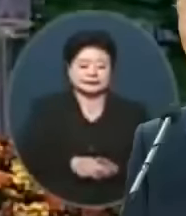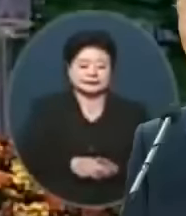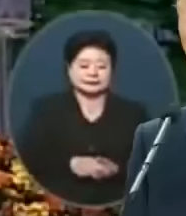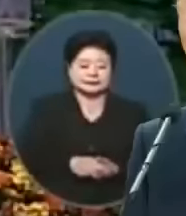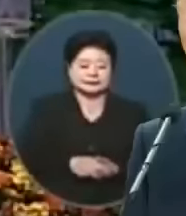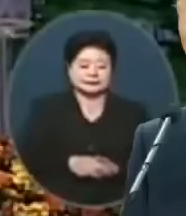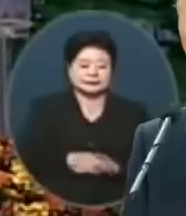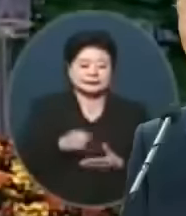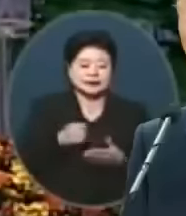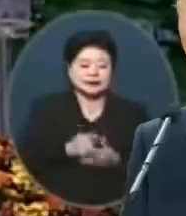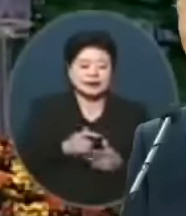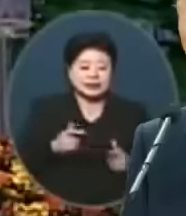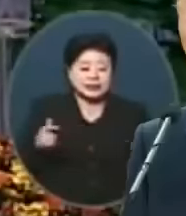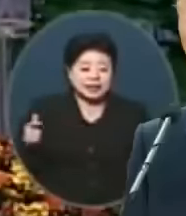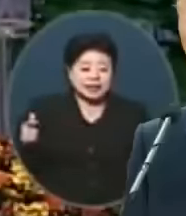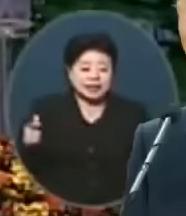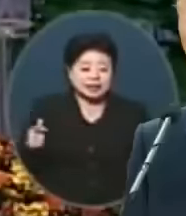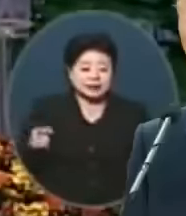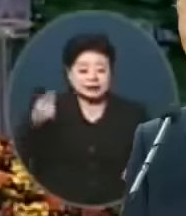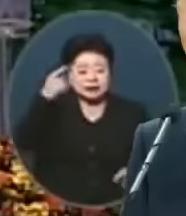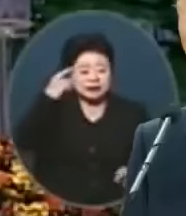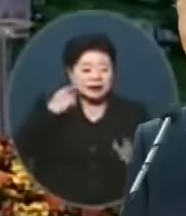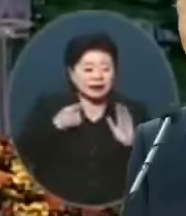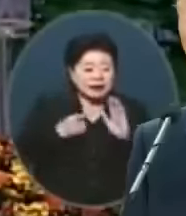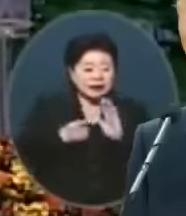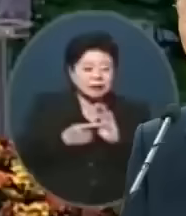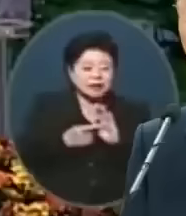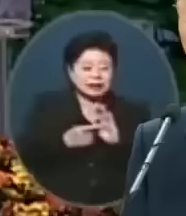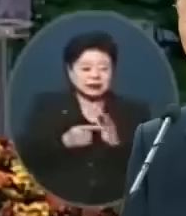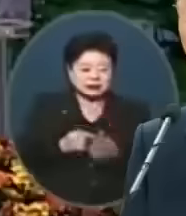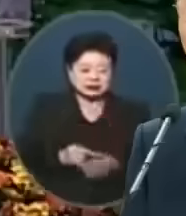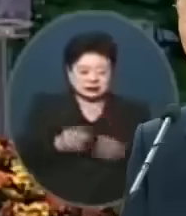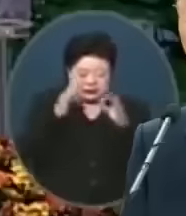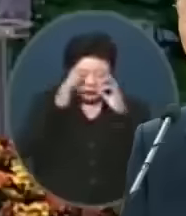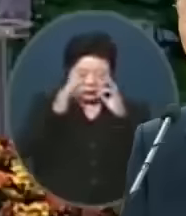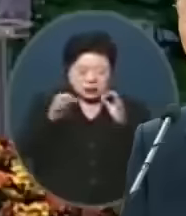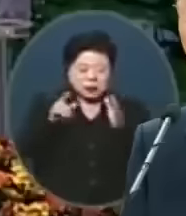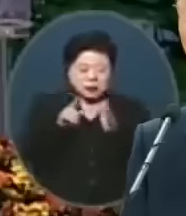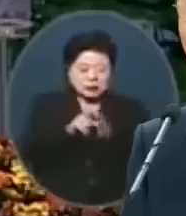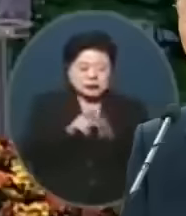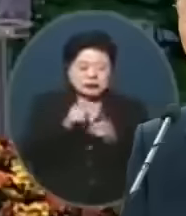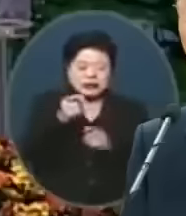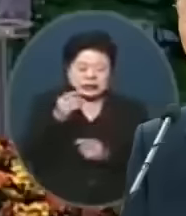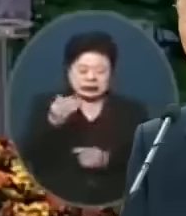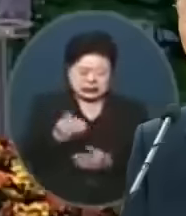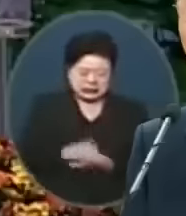결심하지 아니하면 자연히 그대로 부정적인 시야와 믿음의 말을